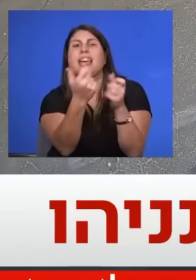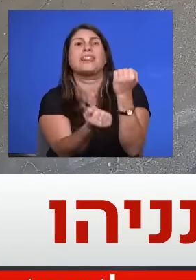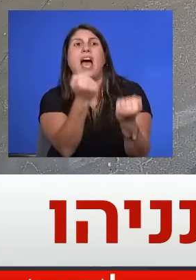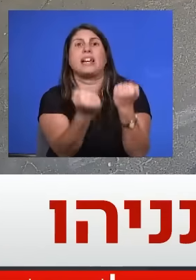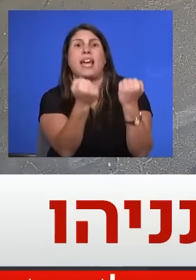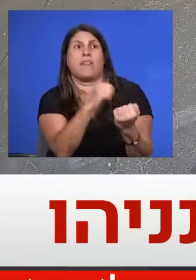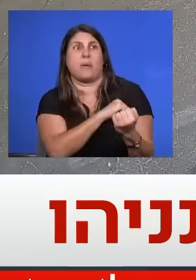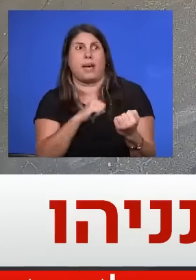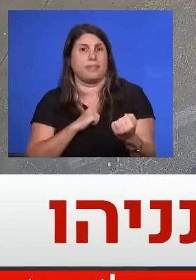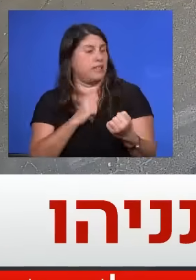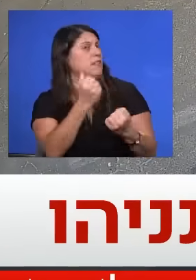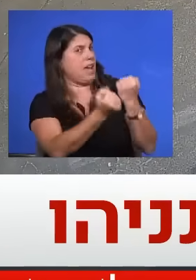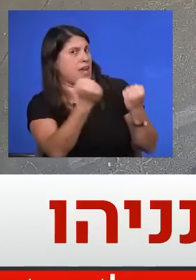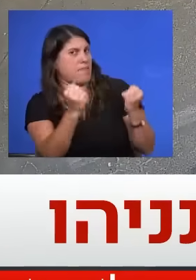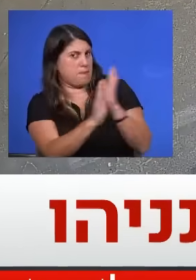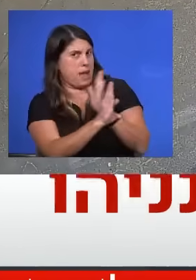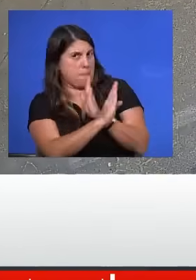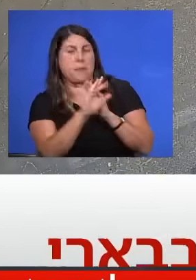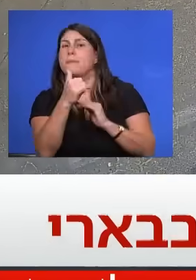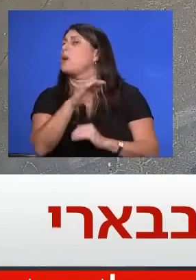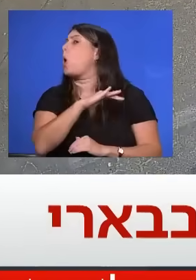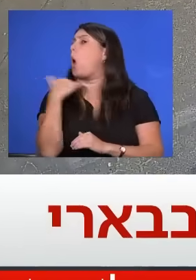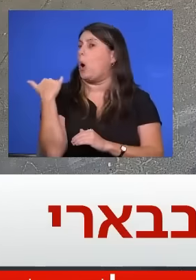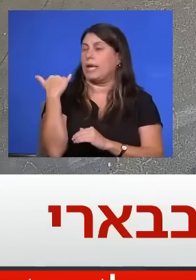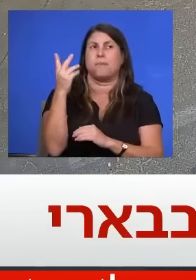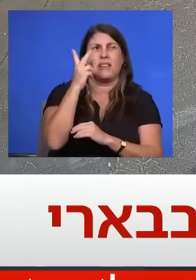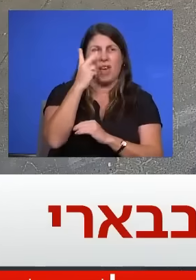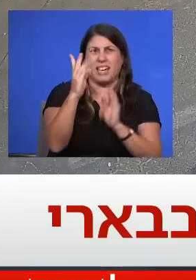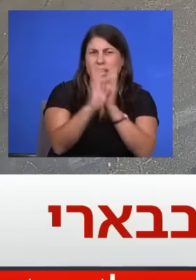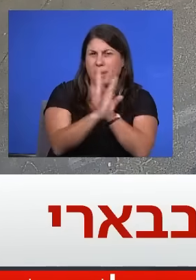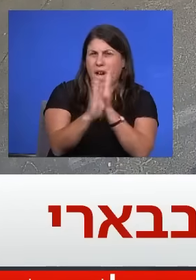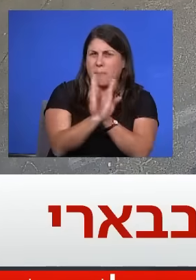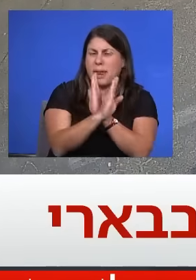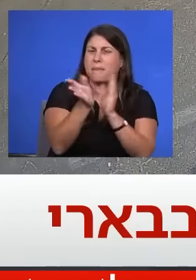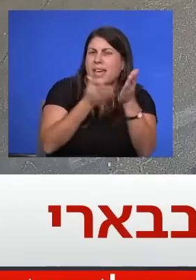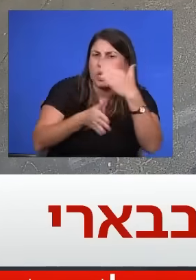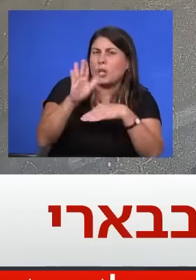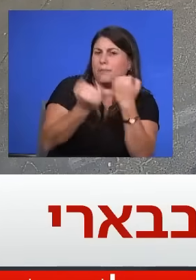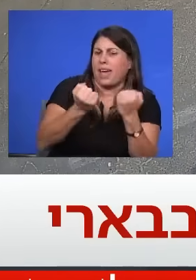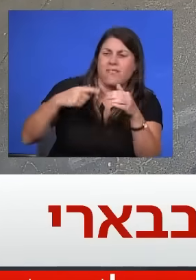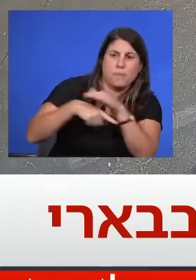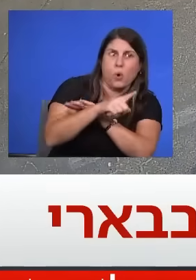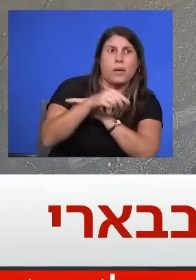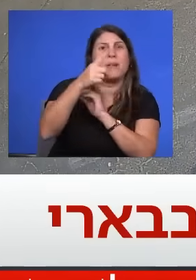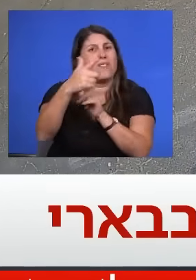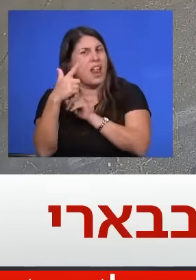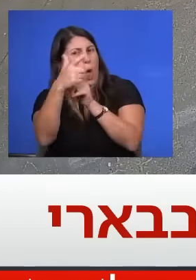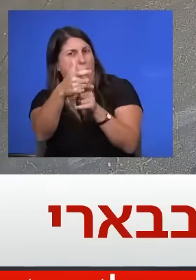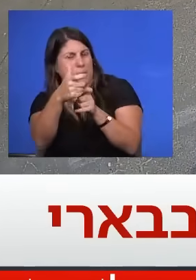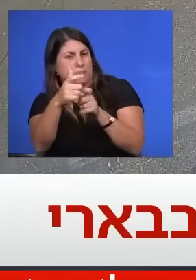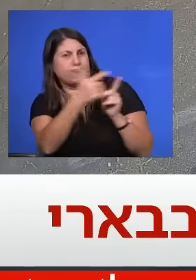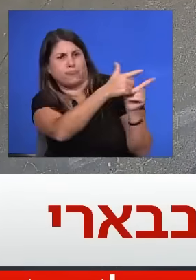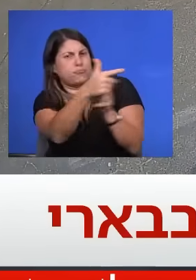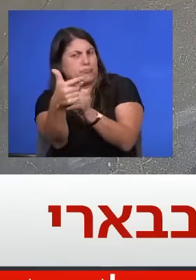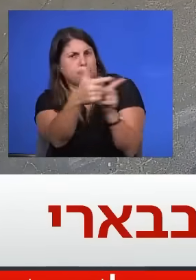מחבלים. כן, הורגים אותו, והנה ראיתם את המחבלים פורקים שם, יוצאים מהרכב בורחים, והנה הלוחמים של שלדג יורים בהם